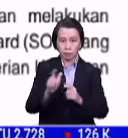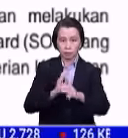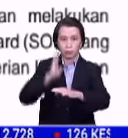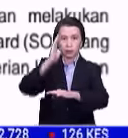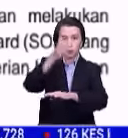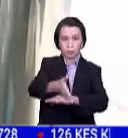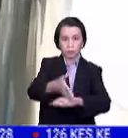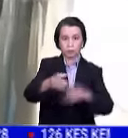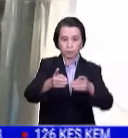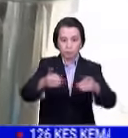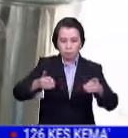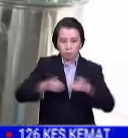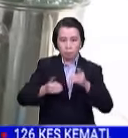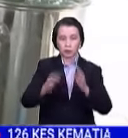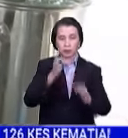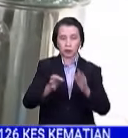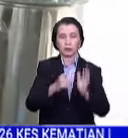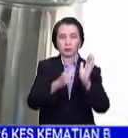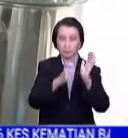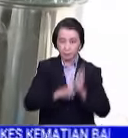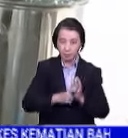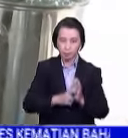rentas daerah sekiranya perlu.